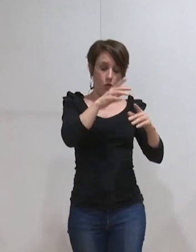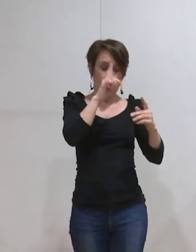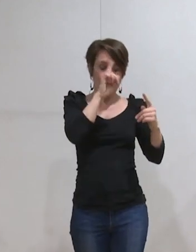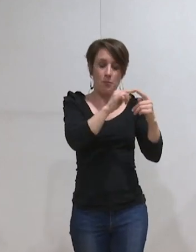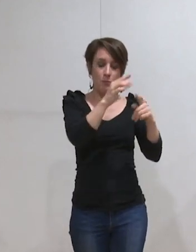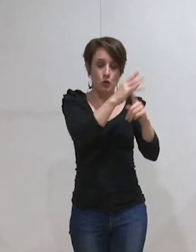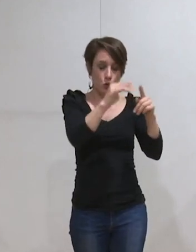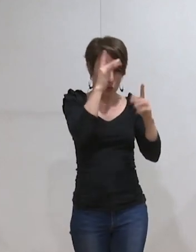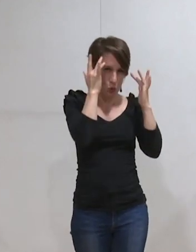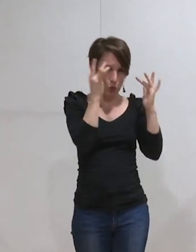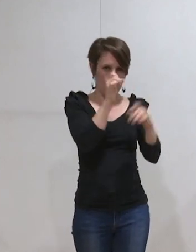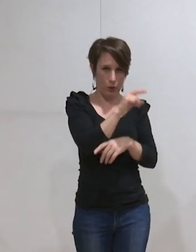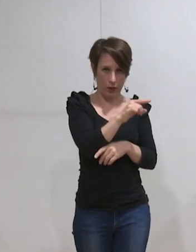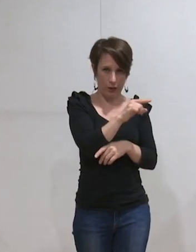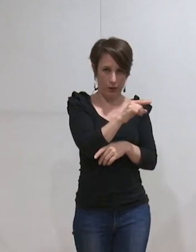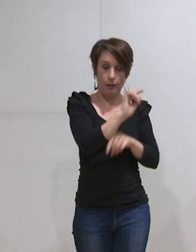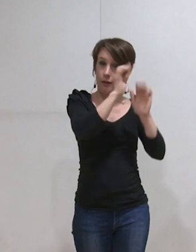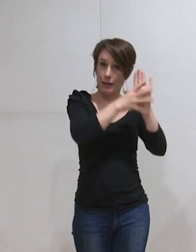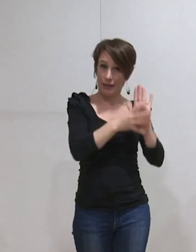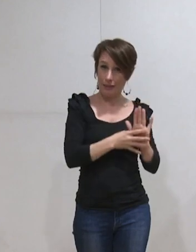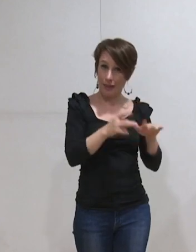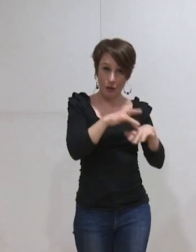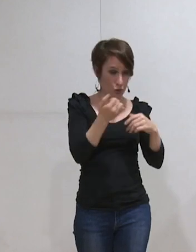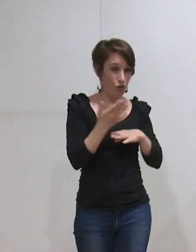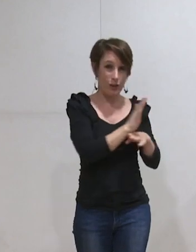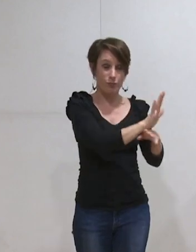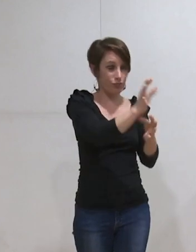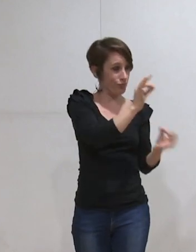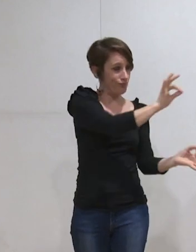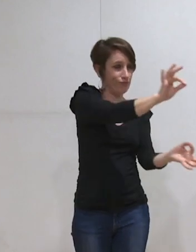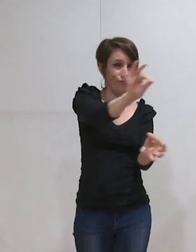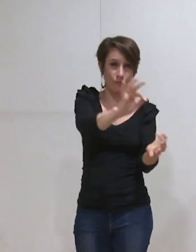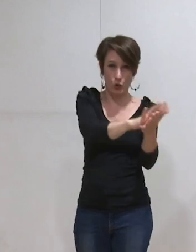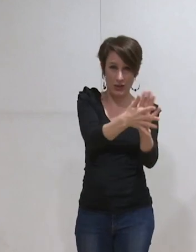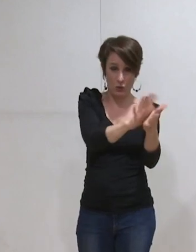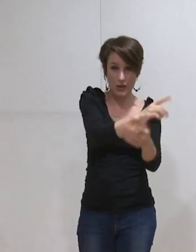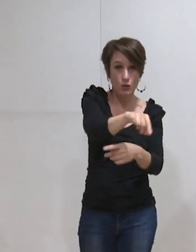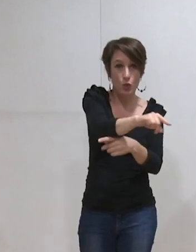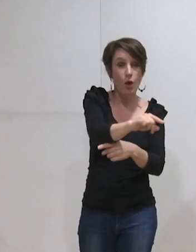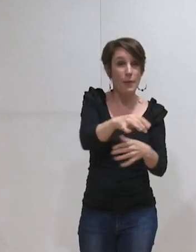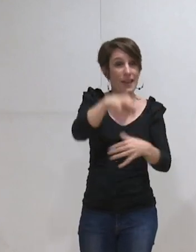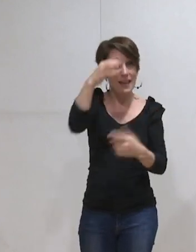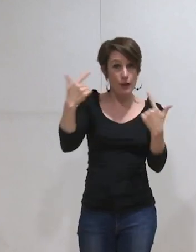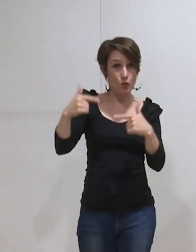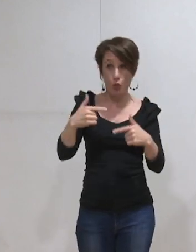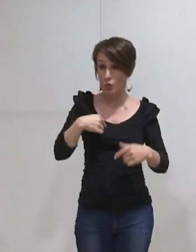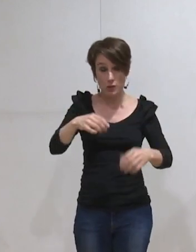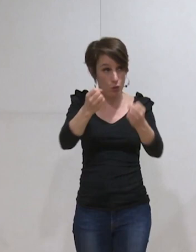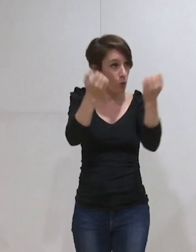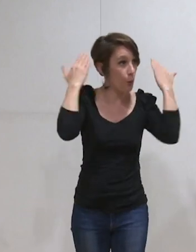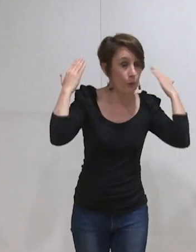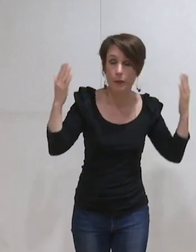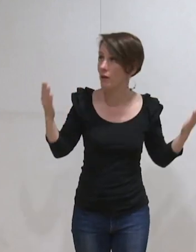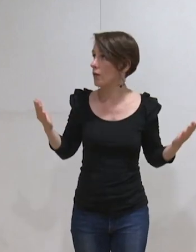critères ont déjà été présentés aux associations les élus de l'opposition sont pas au courant on n'en sait rien on